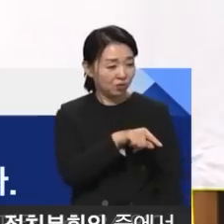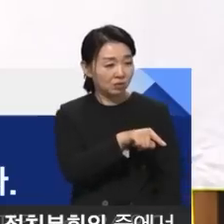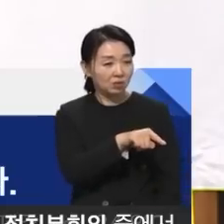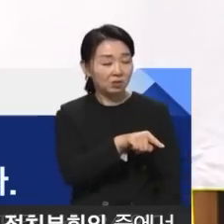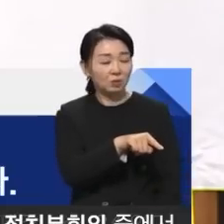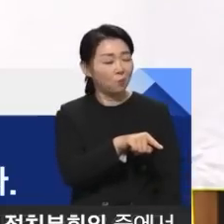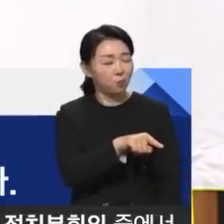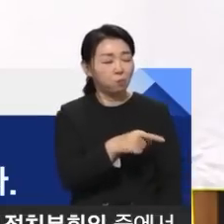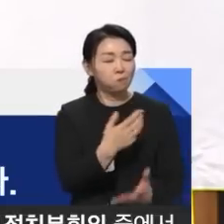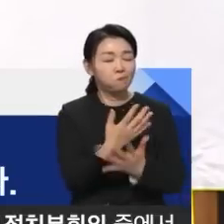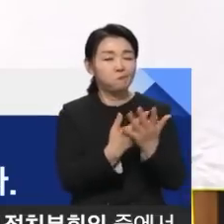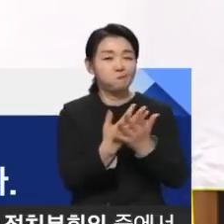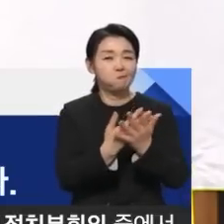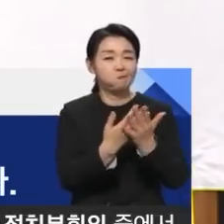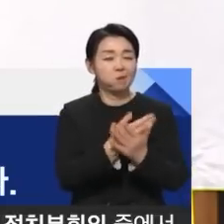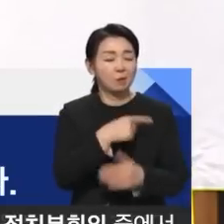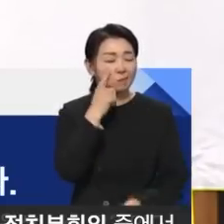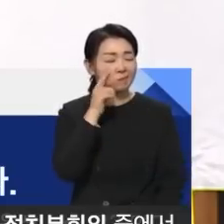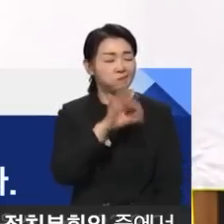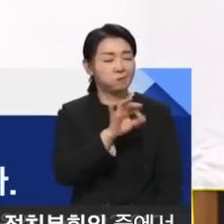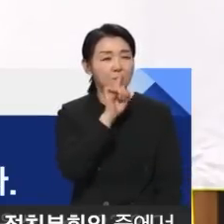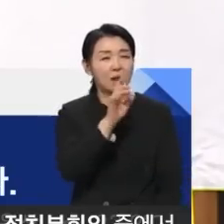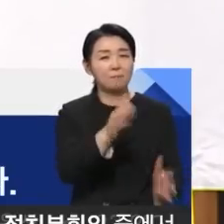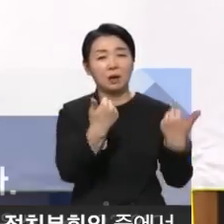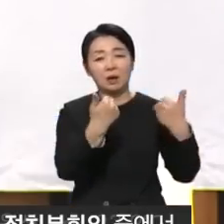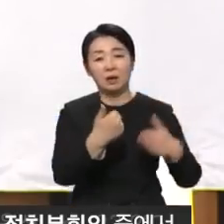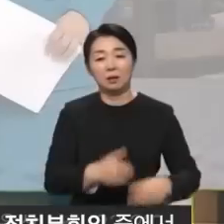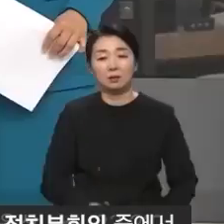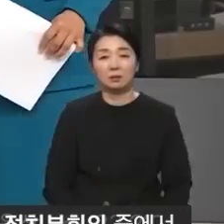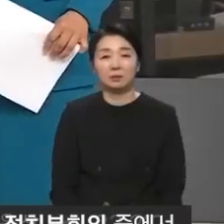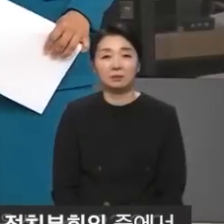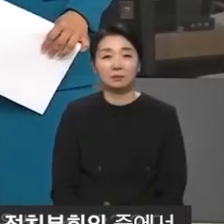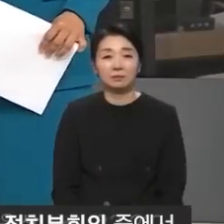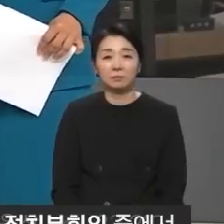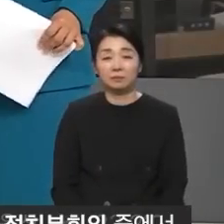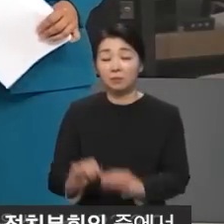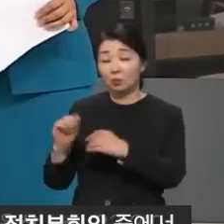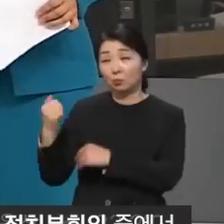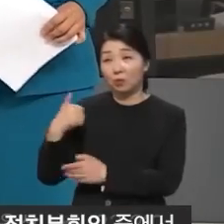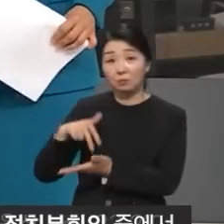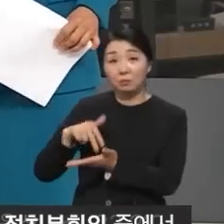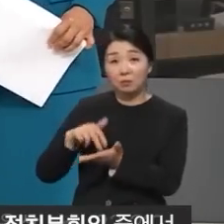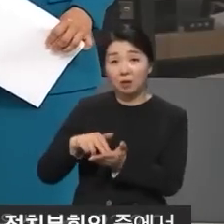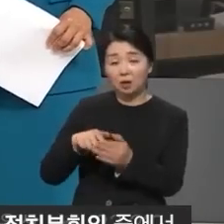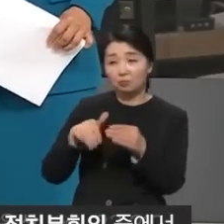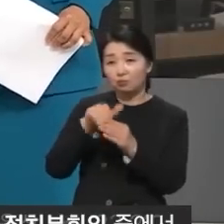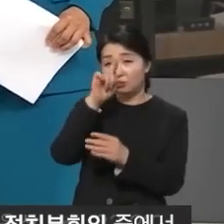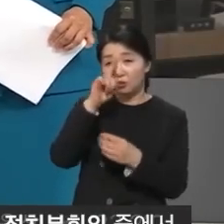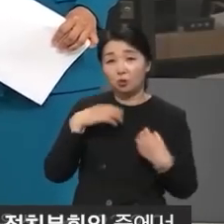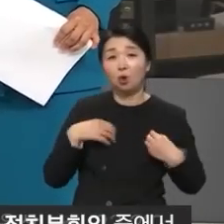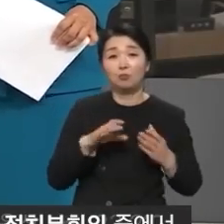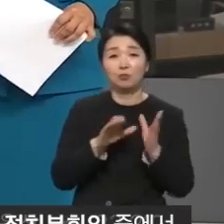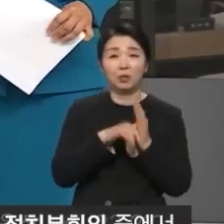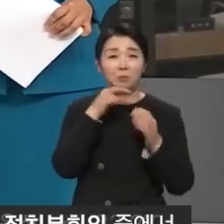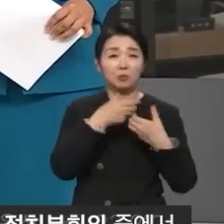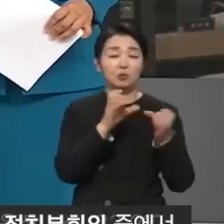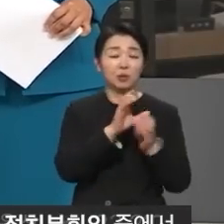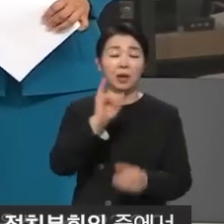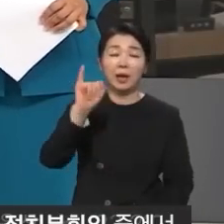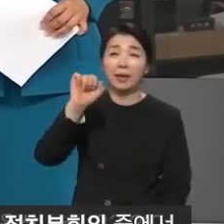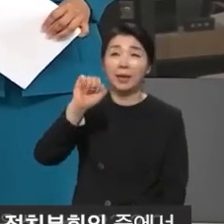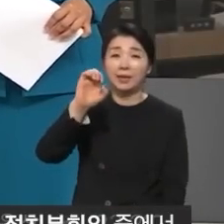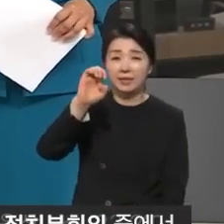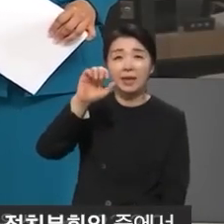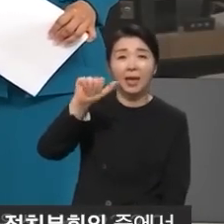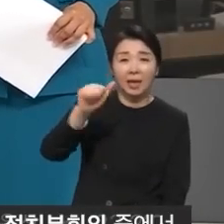없을 정도의 저급한 막말들입니다. 네, 국민의힘에서는 문재인 정부 당시에는 민주당이